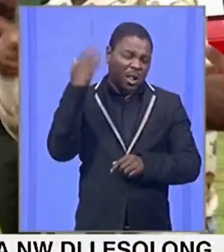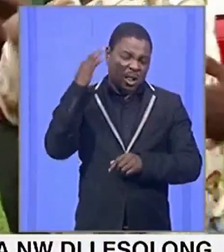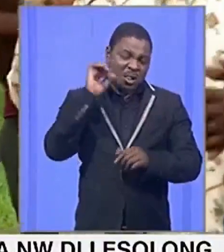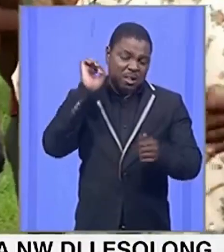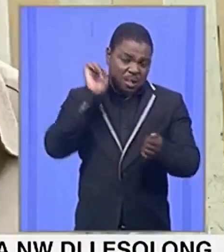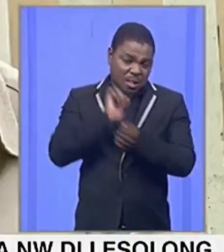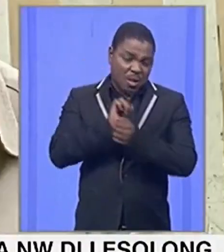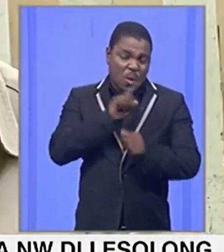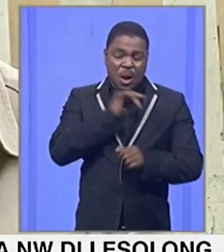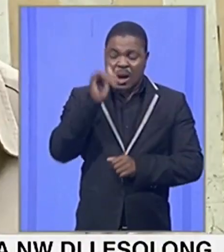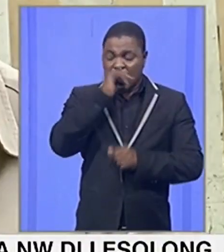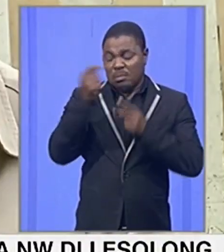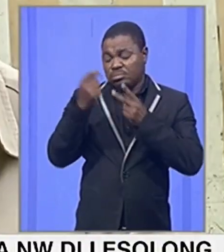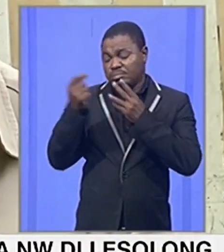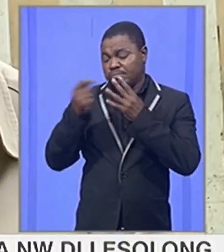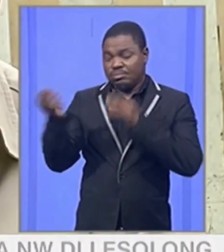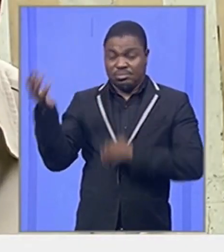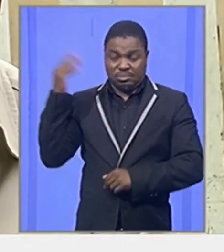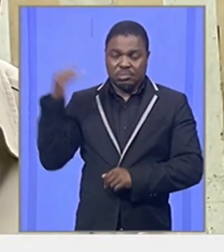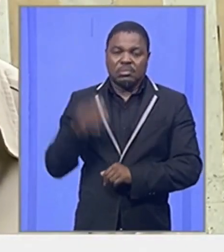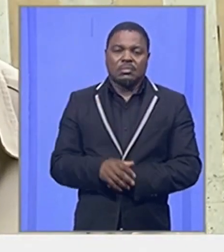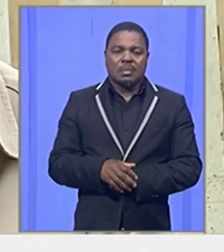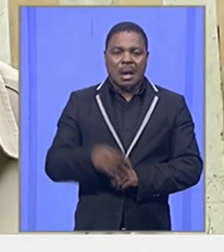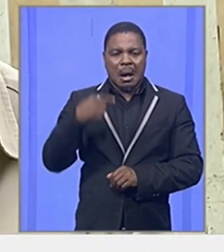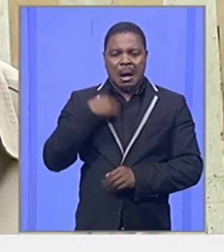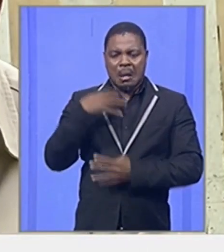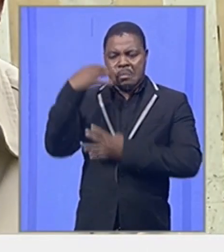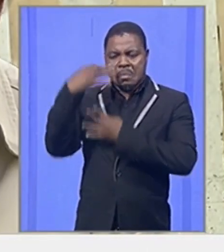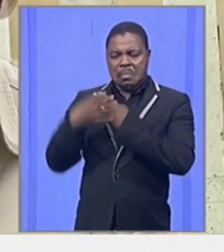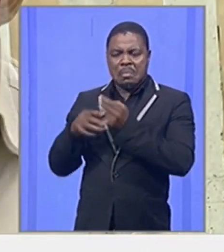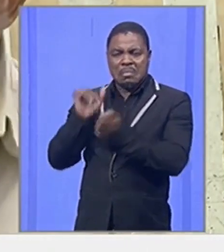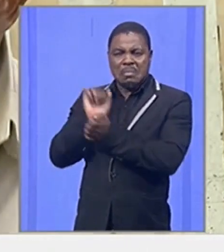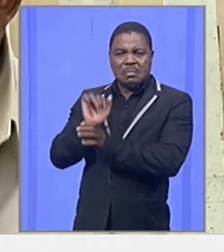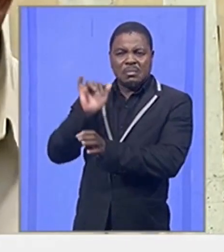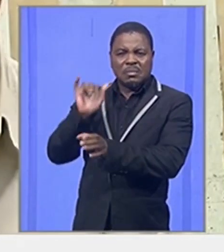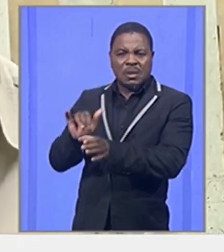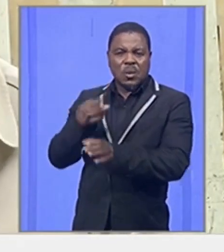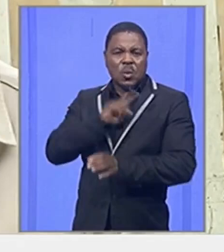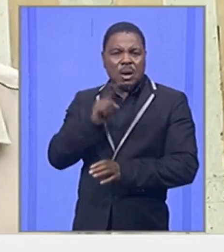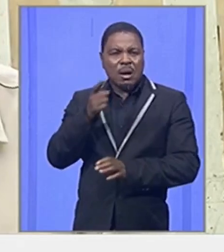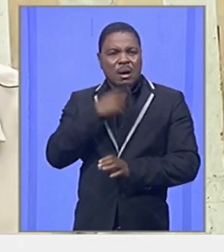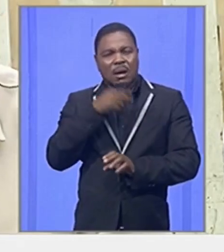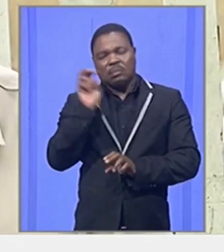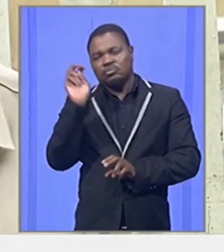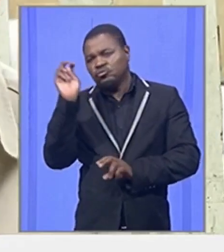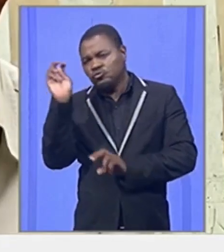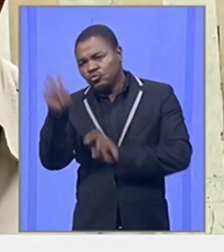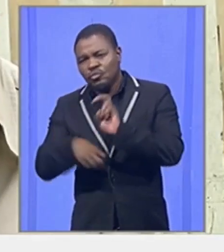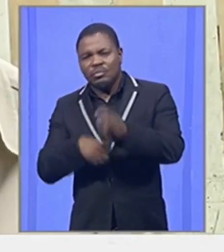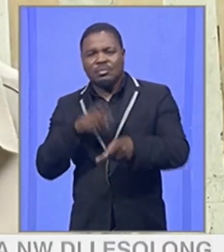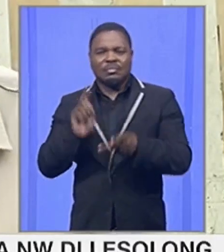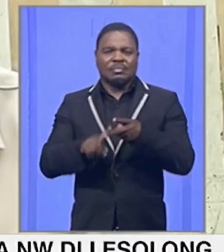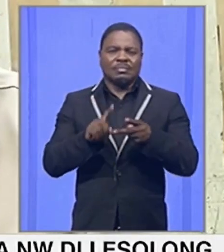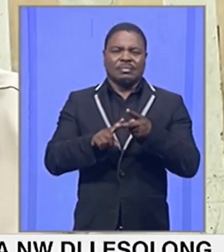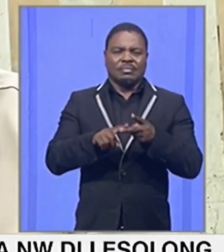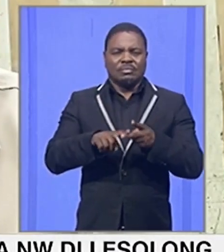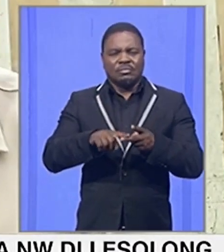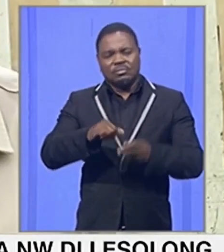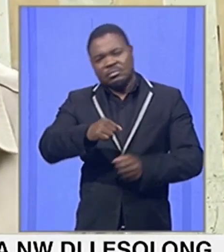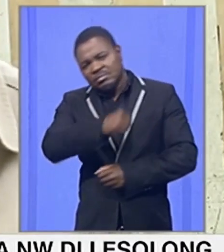tse ngata. I was in jail, I think, for robbery,